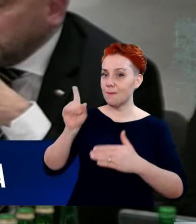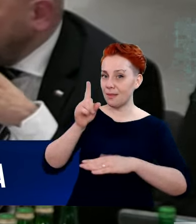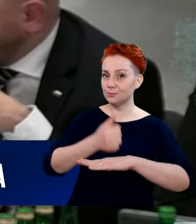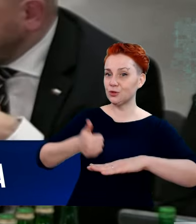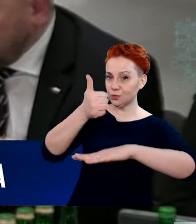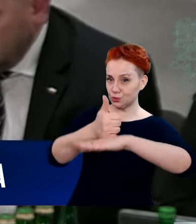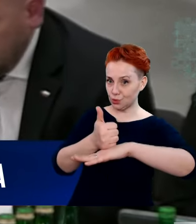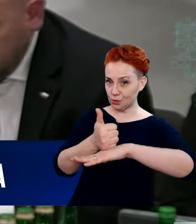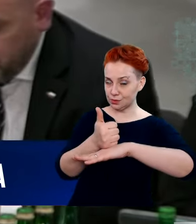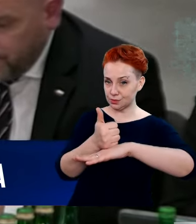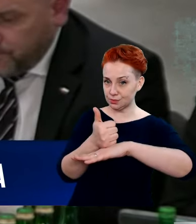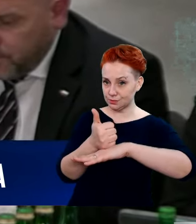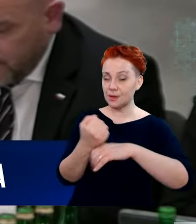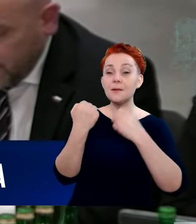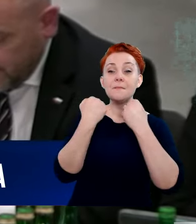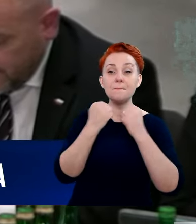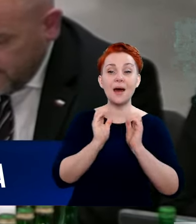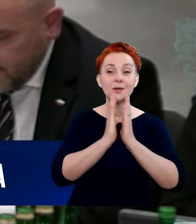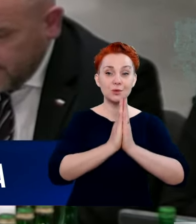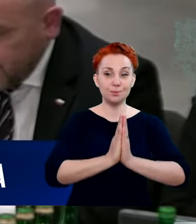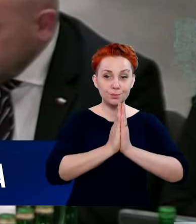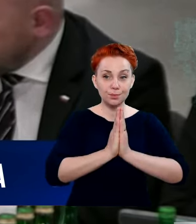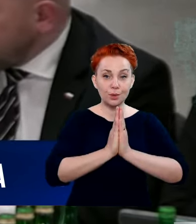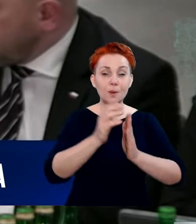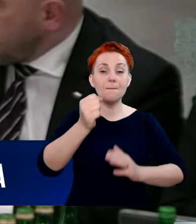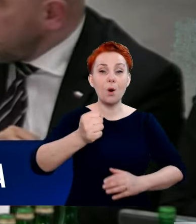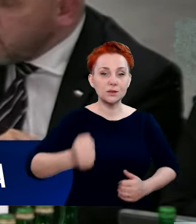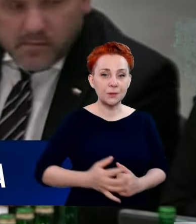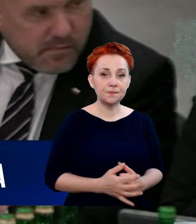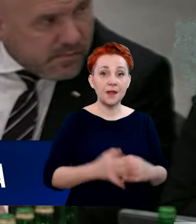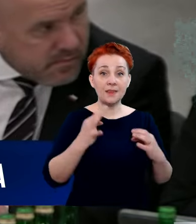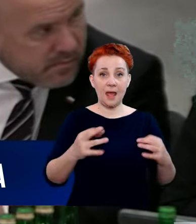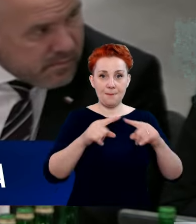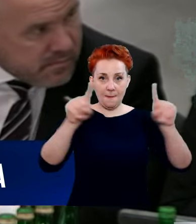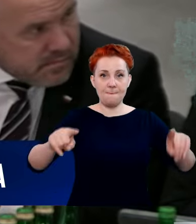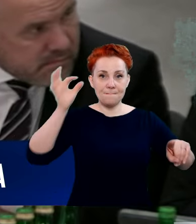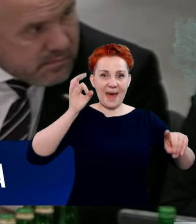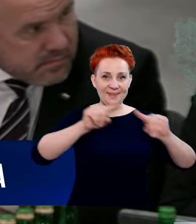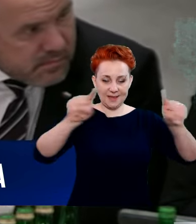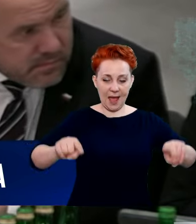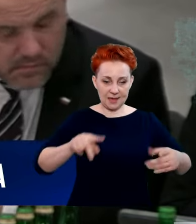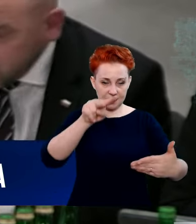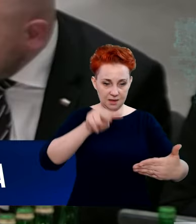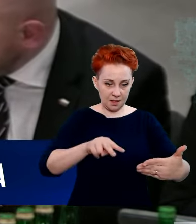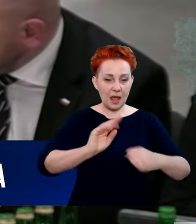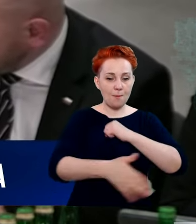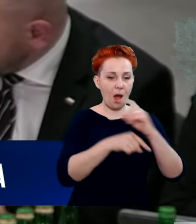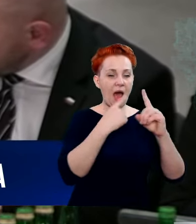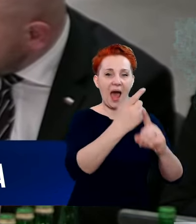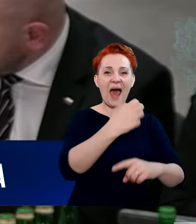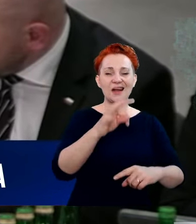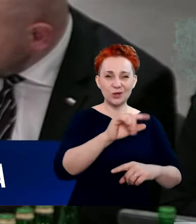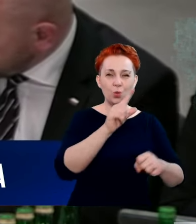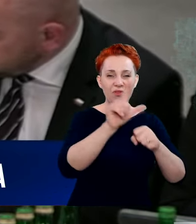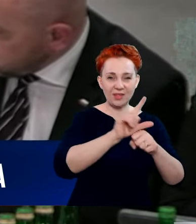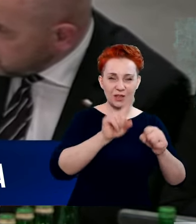przewodniczący. Bardzo proszę, panie pośle. Ma pani przed sobą kartkę. Na tej kartce cytuję. Na podstawie artykułu 12 ustawy o